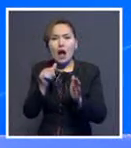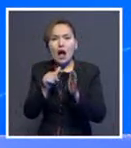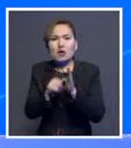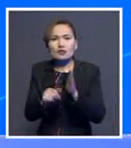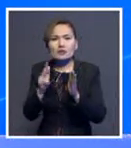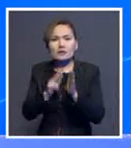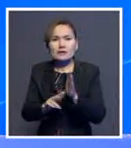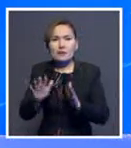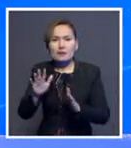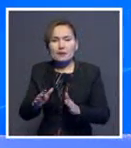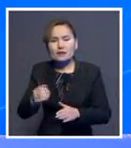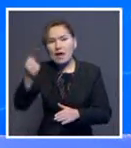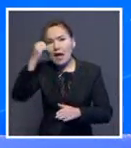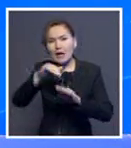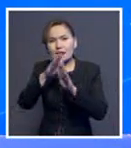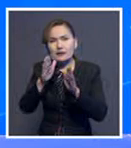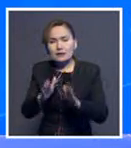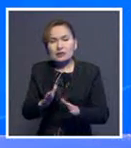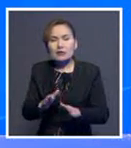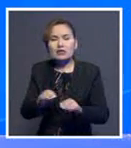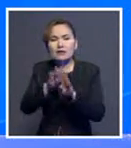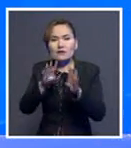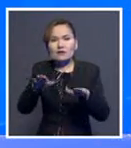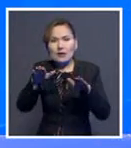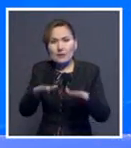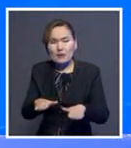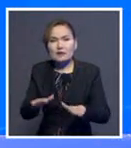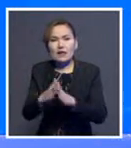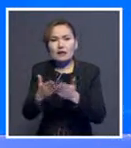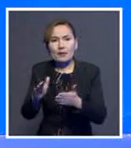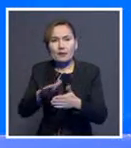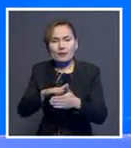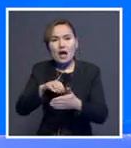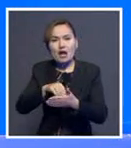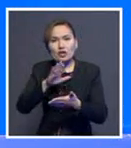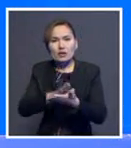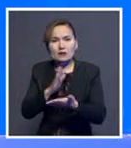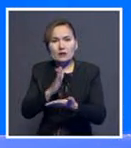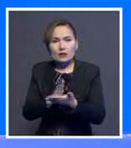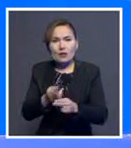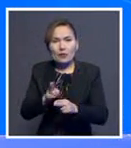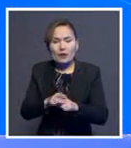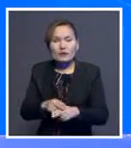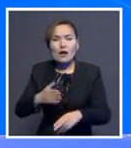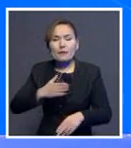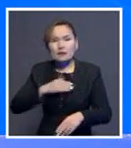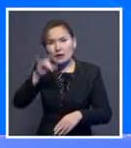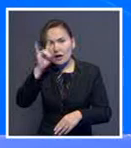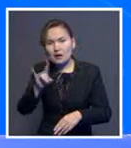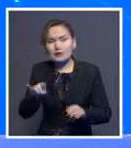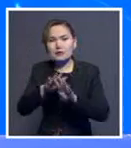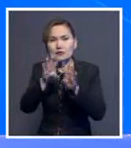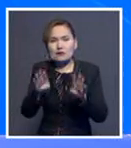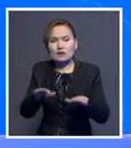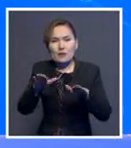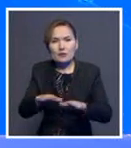ескерткіші мен киелі мекені кітапқа енді. Бұл еңбектің негізгі авторы – халық. Біз тек солардың ауыздағысын жиыстырып, құраушымыз